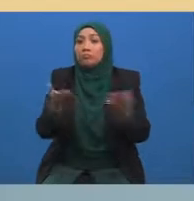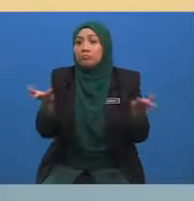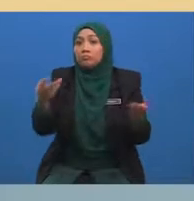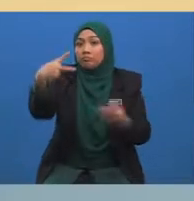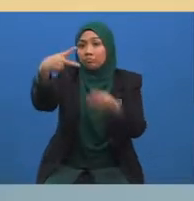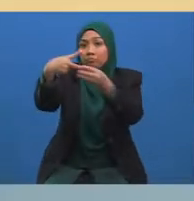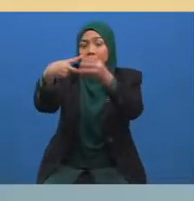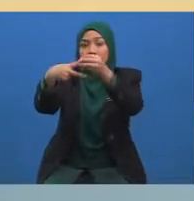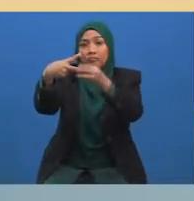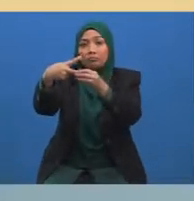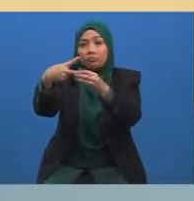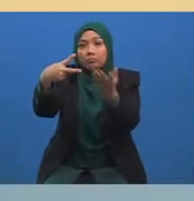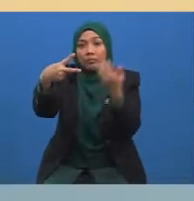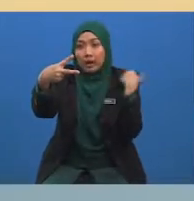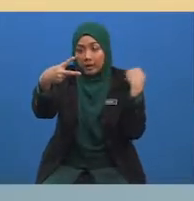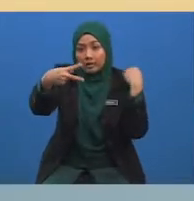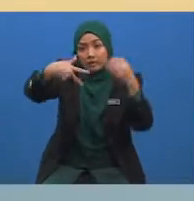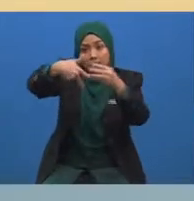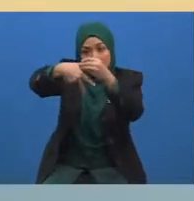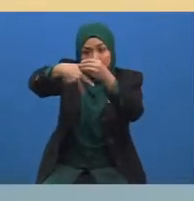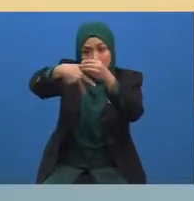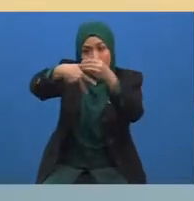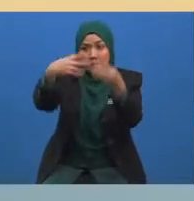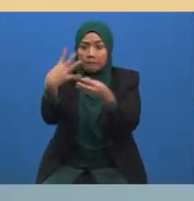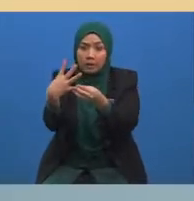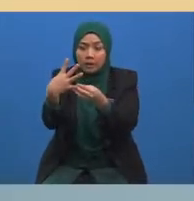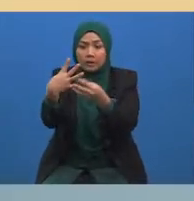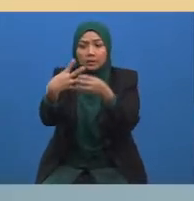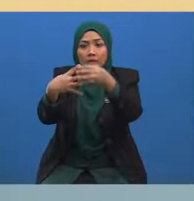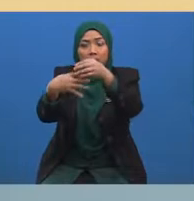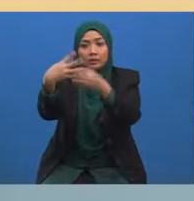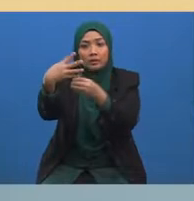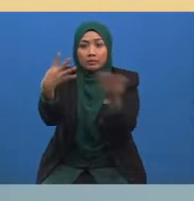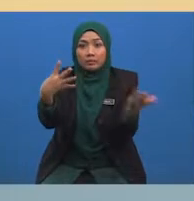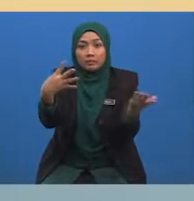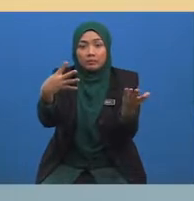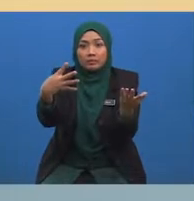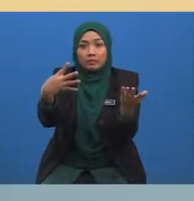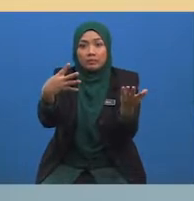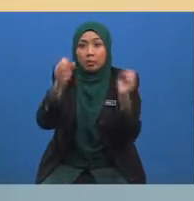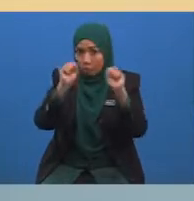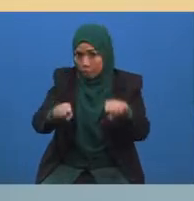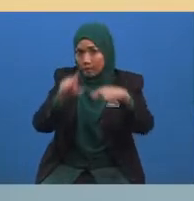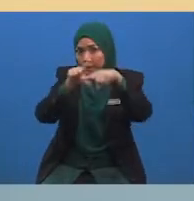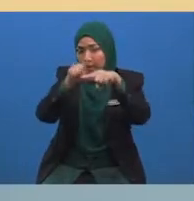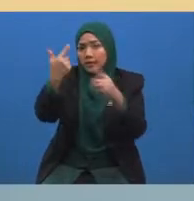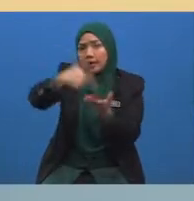Murid-murid, adakah nombor lain lagi yang boleh dibahagikan dengan